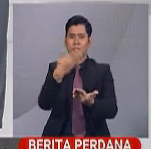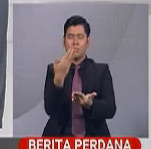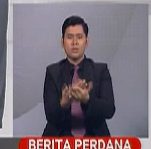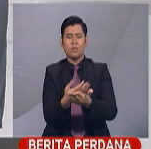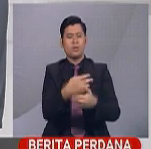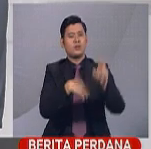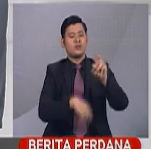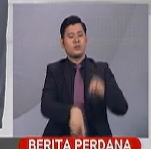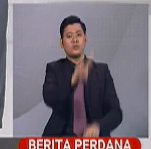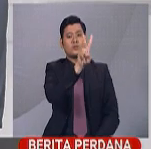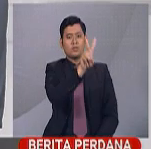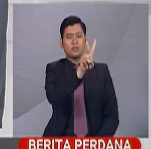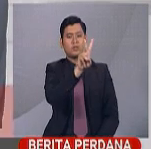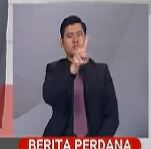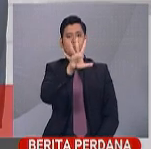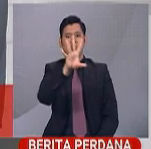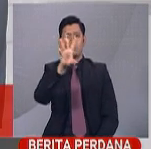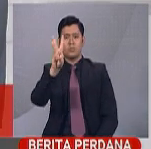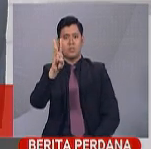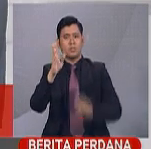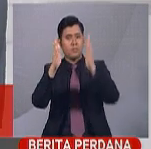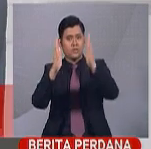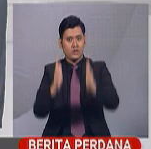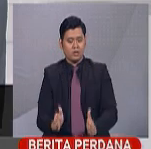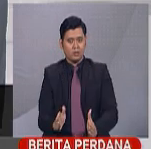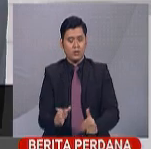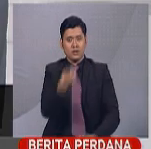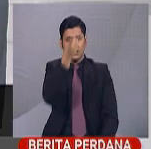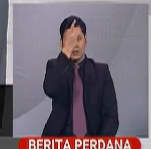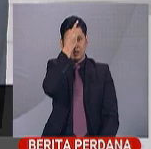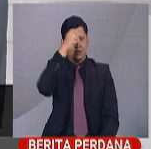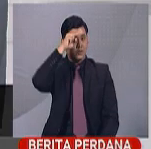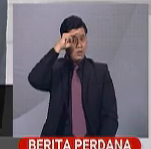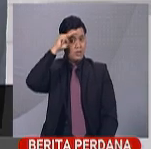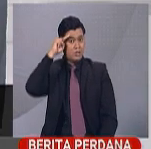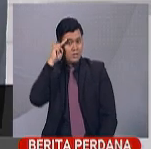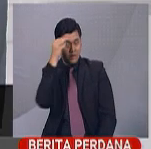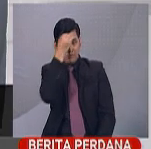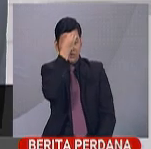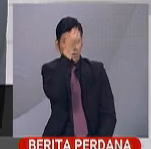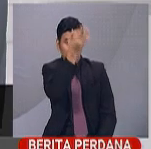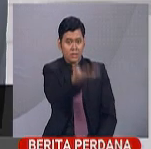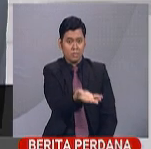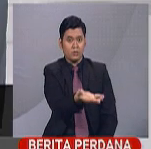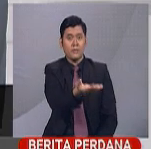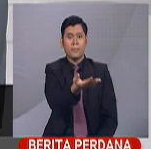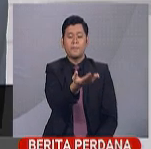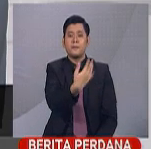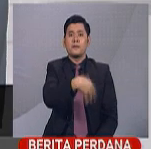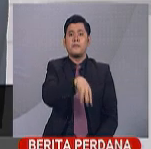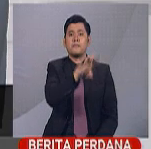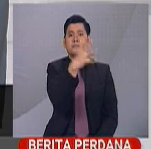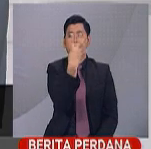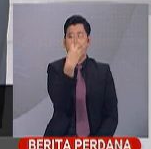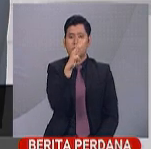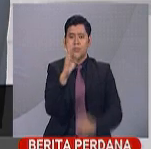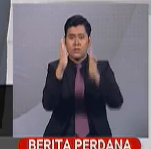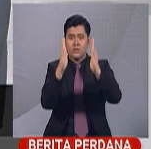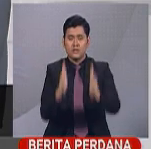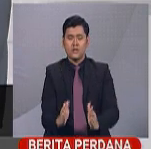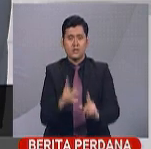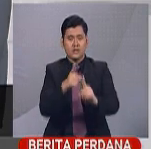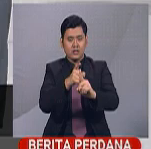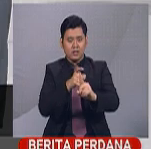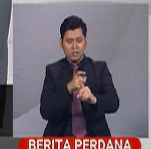sebanyak 256 kes. Datuk Dr. Nur Hisham berkata ia turut melibatkan 14 kes dalam kalangan